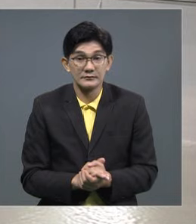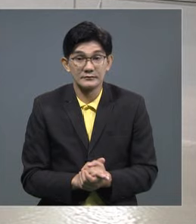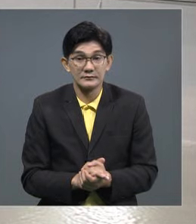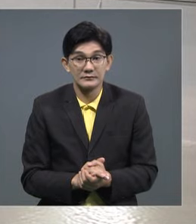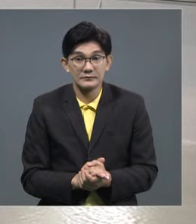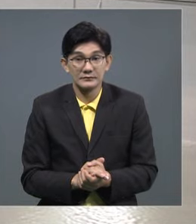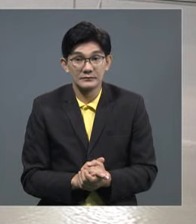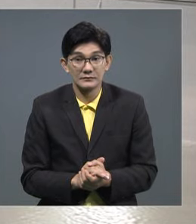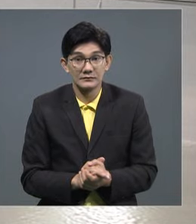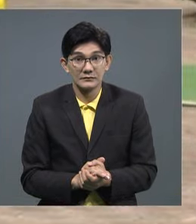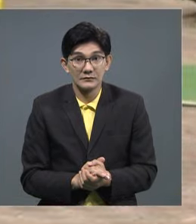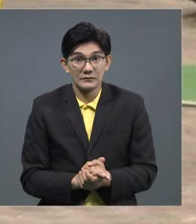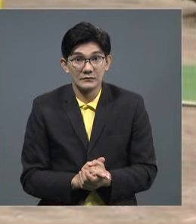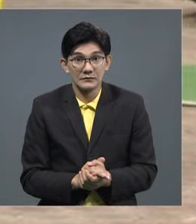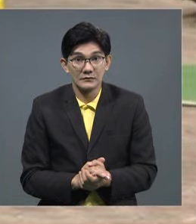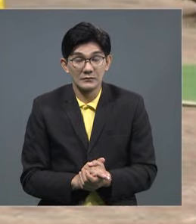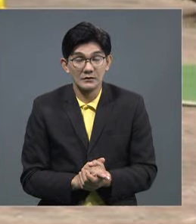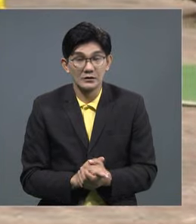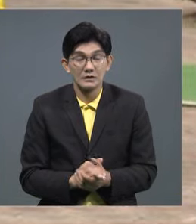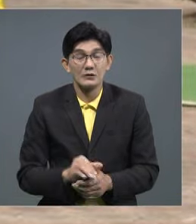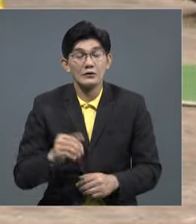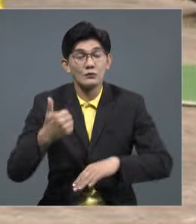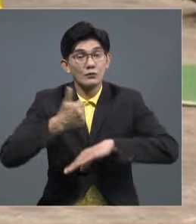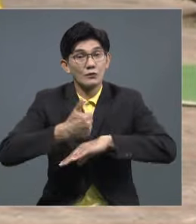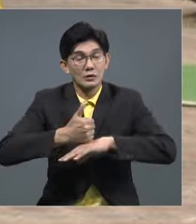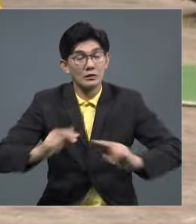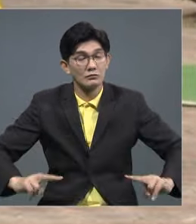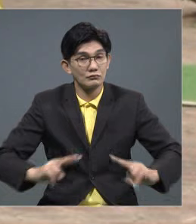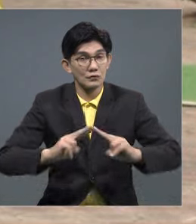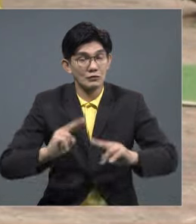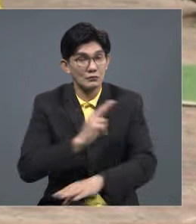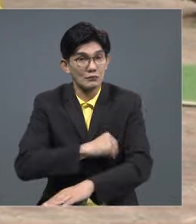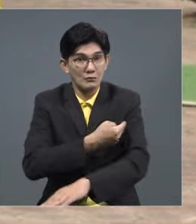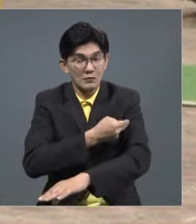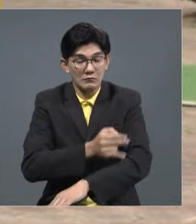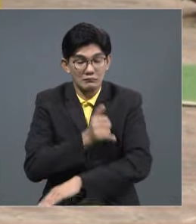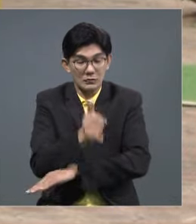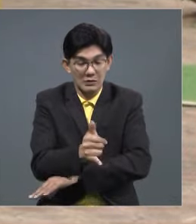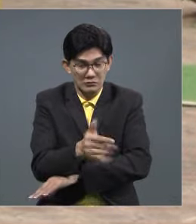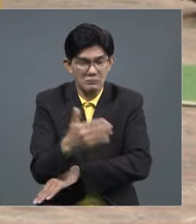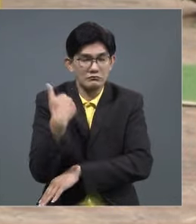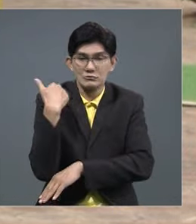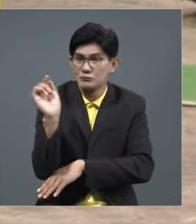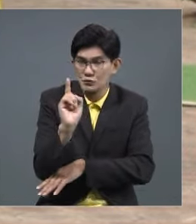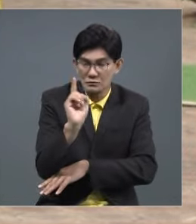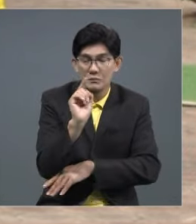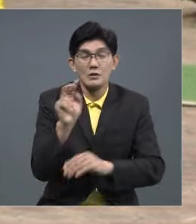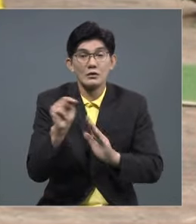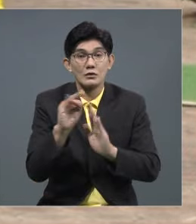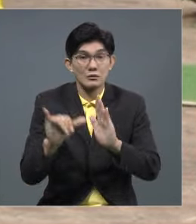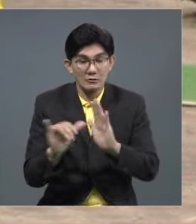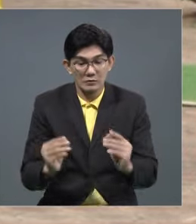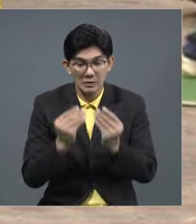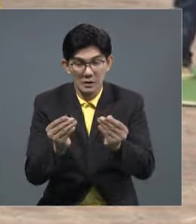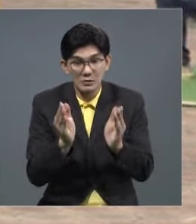คุณผู้ชมคะการลงพื้นที่ของนายสมศักดิ์เทพสุทินรัฐมนตรีว่าการกระทรวงสาธารณสุขนอกจากท่านจะมามอบนโยบายให้